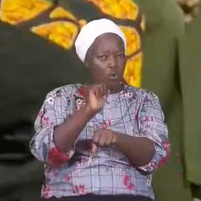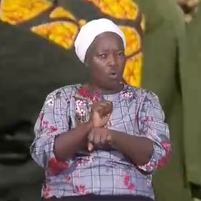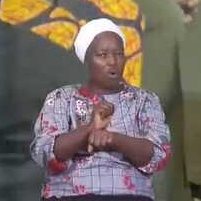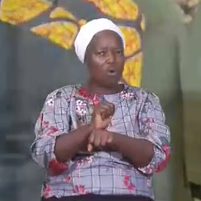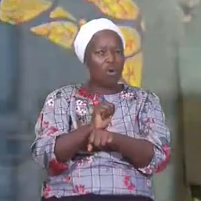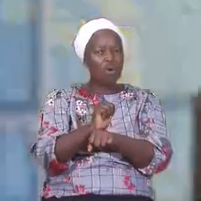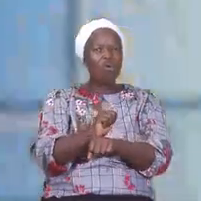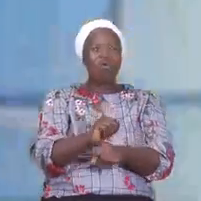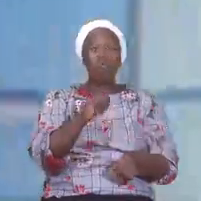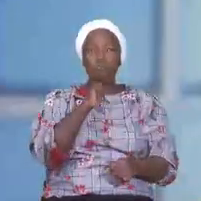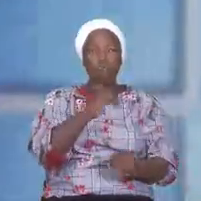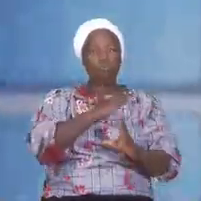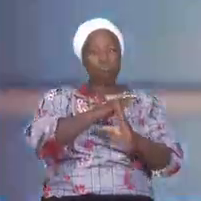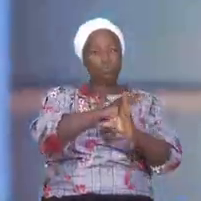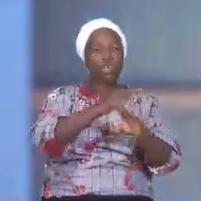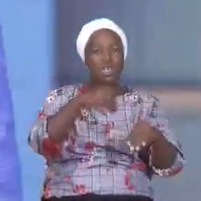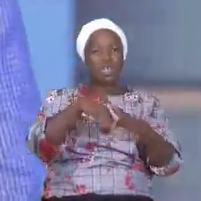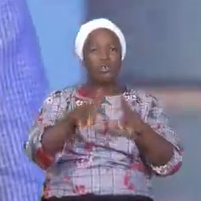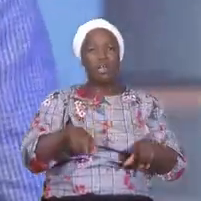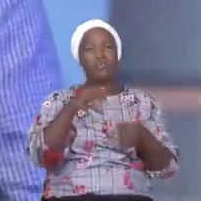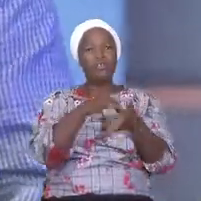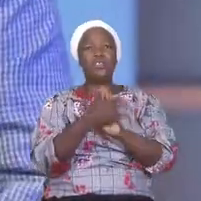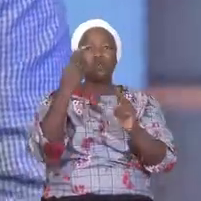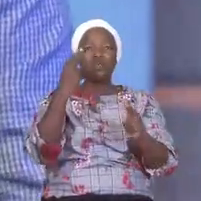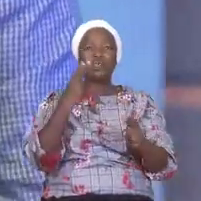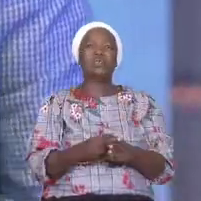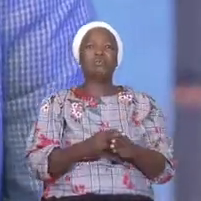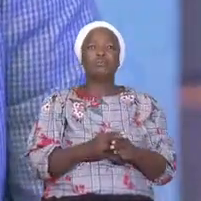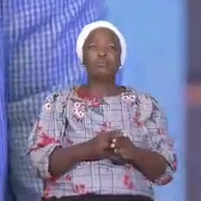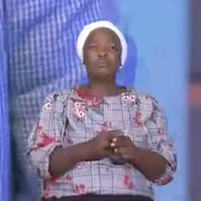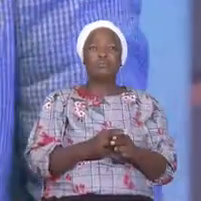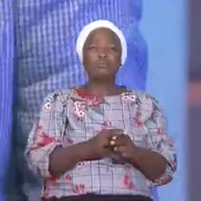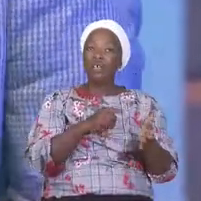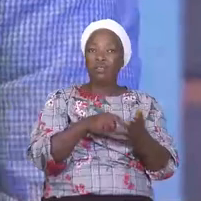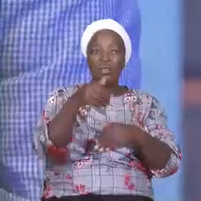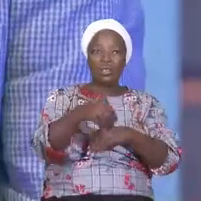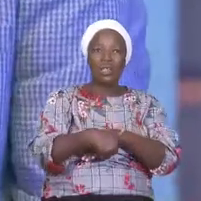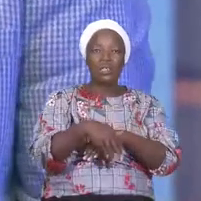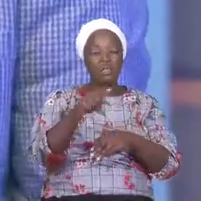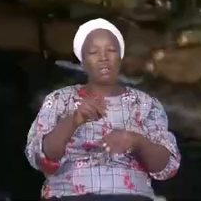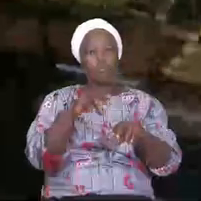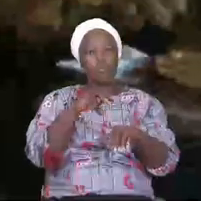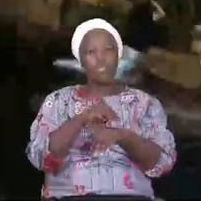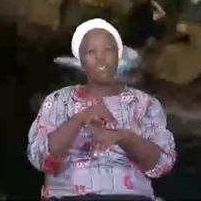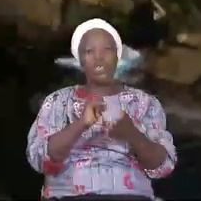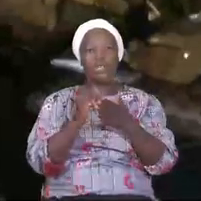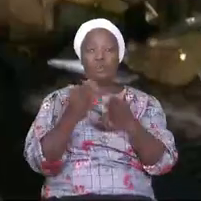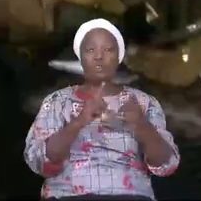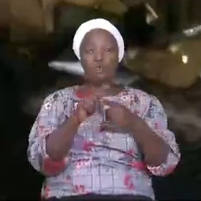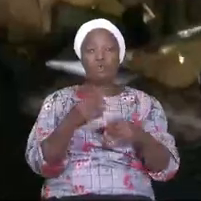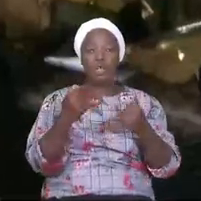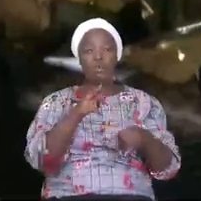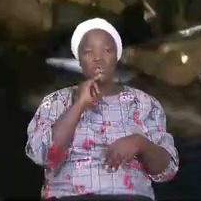la puissance de Christ va agir sans entrave dans ta vie au nom de